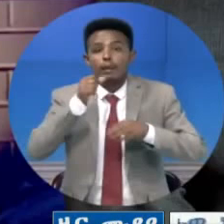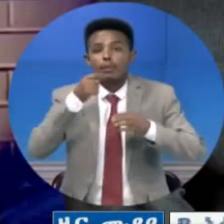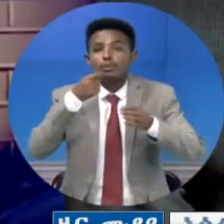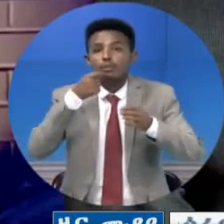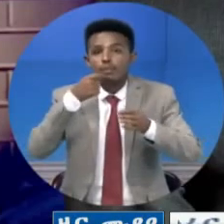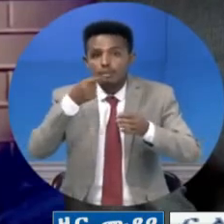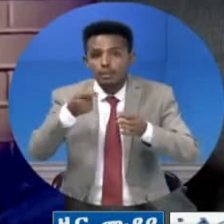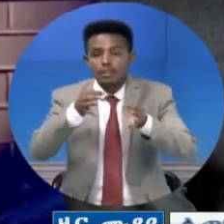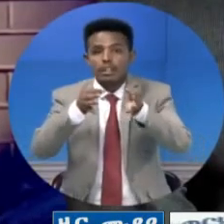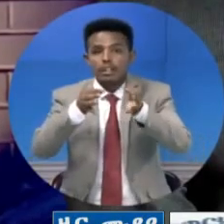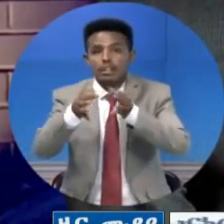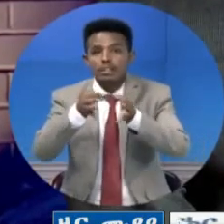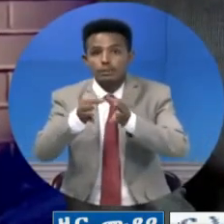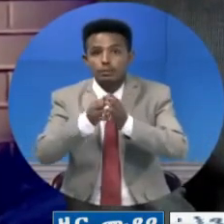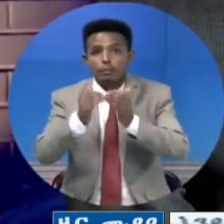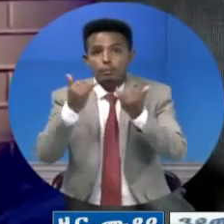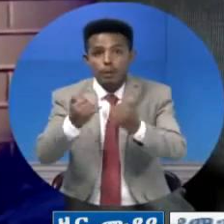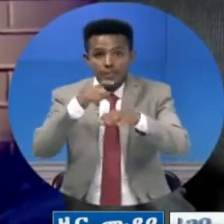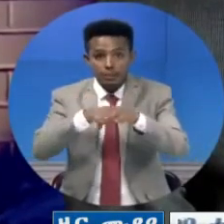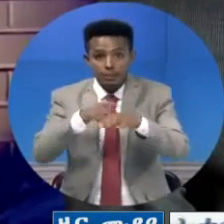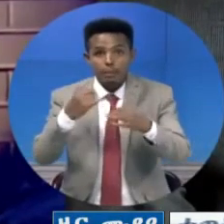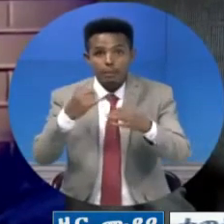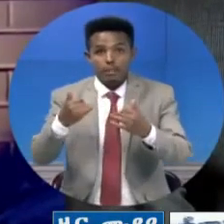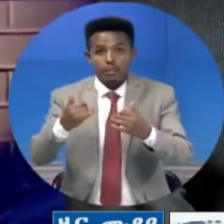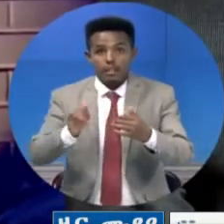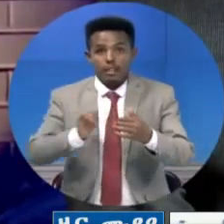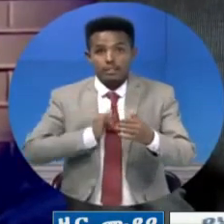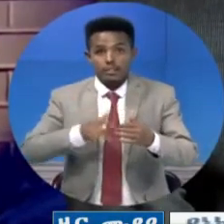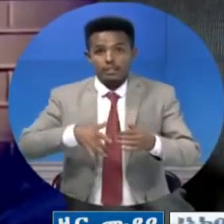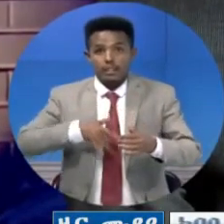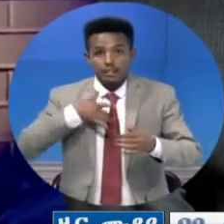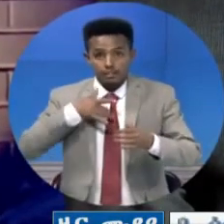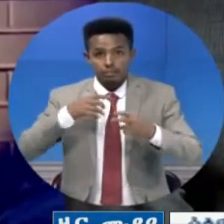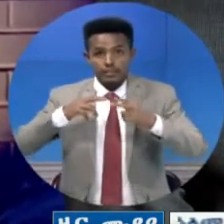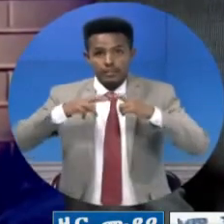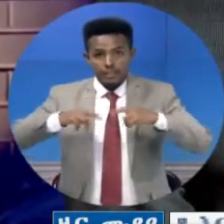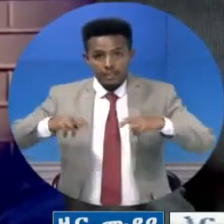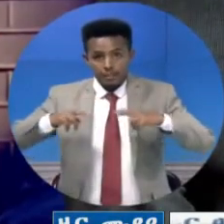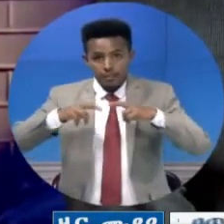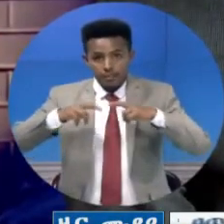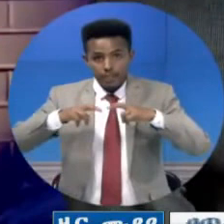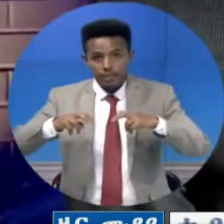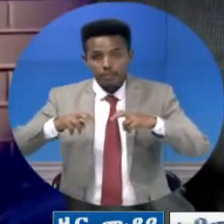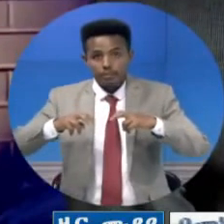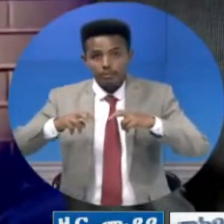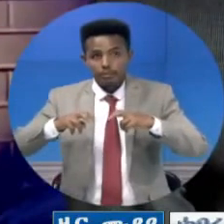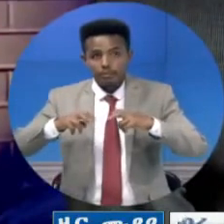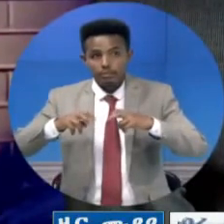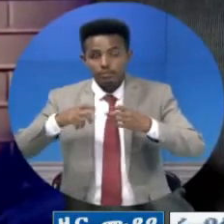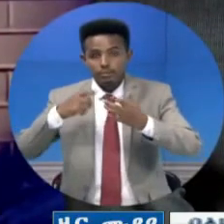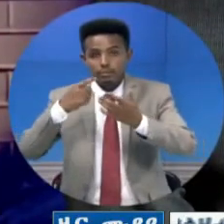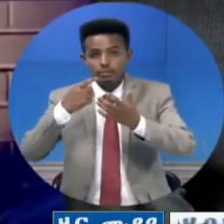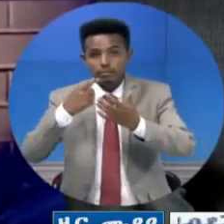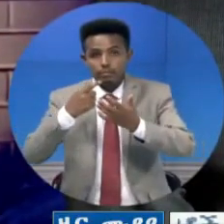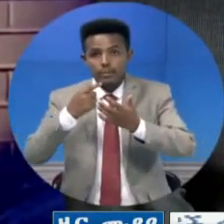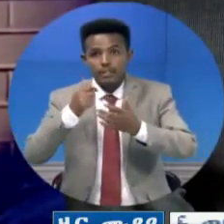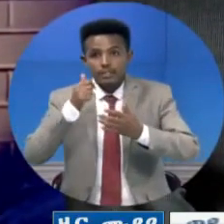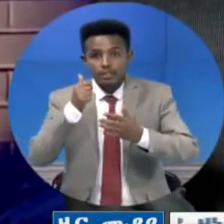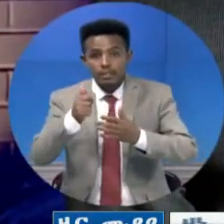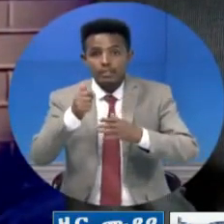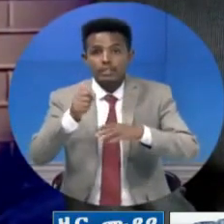ጊዜ ራሴን ሳዳምጠውና ስመረምረው በዛ ተቋም